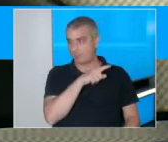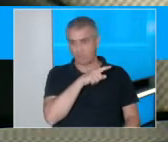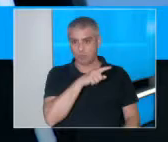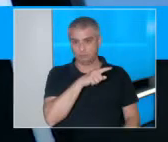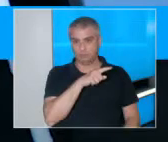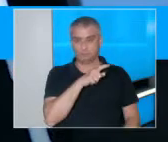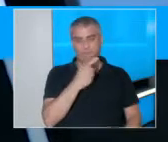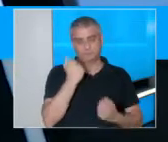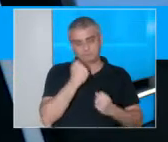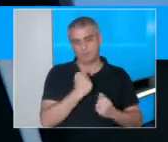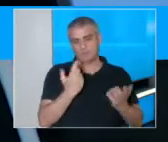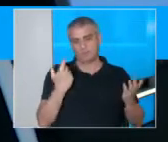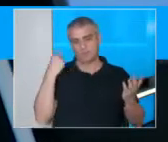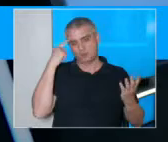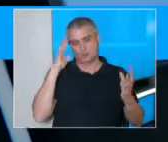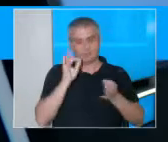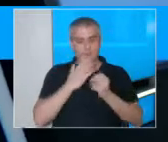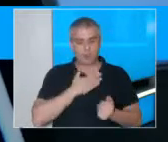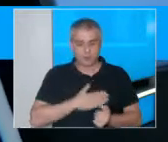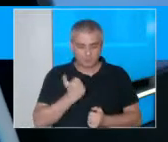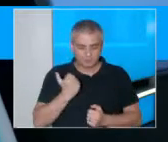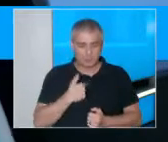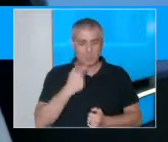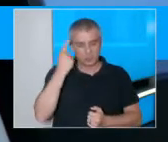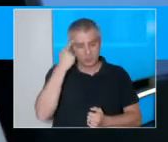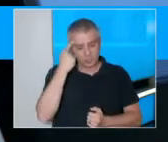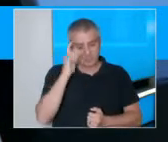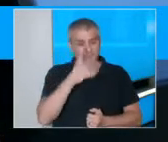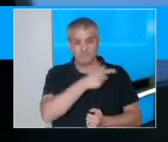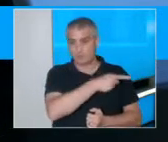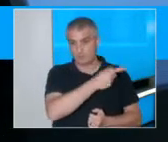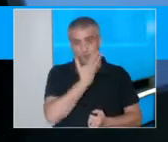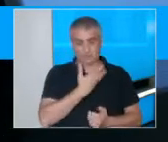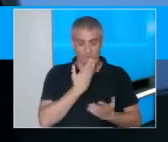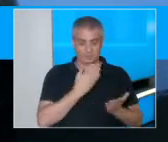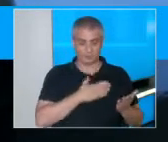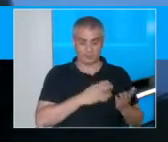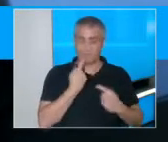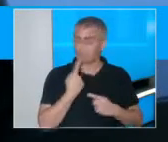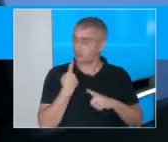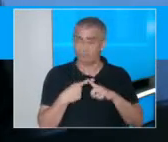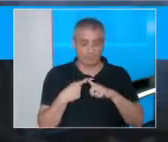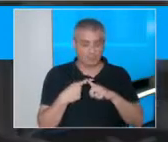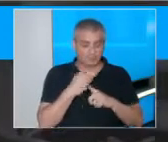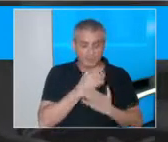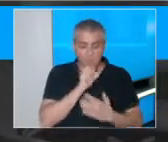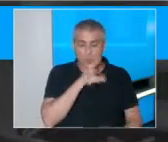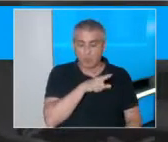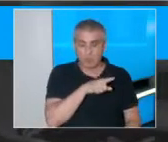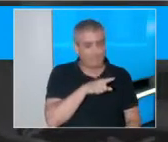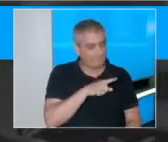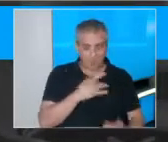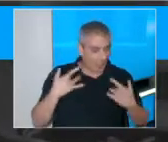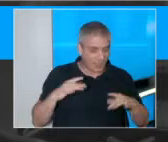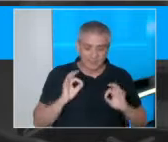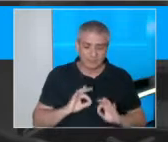כמובן מכוונות. אז אנחנו יודעים מה הפרקליטות רוצה, אנחנו גם יודעים מה מנדלבליט רוצה, כיוון שלפני שנה וחצי הוא דלף בשמו, והוא לא